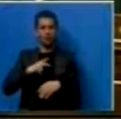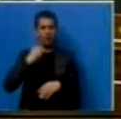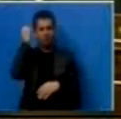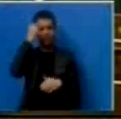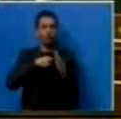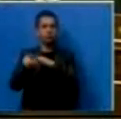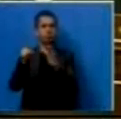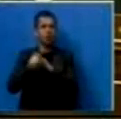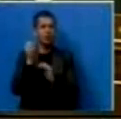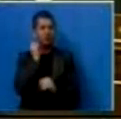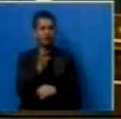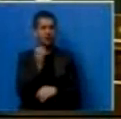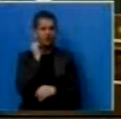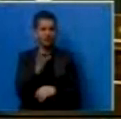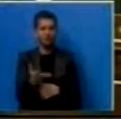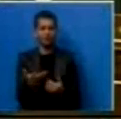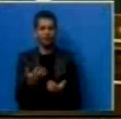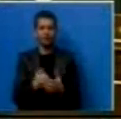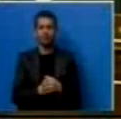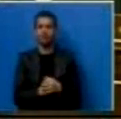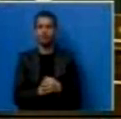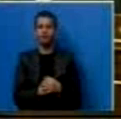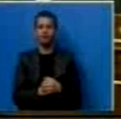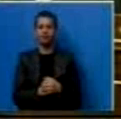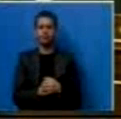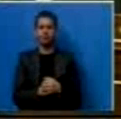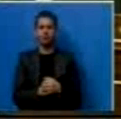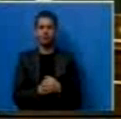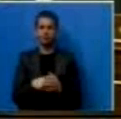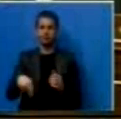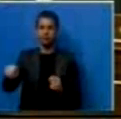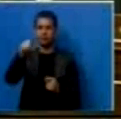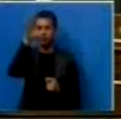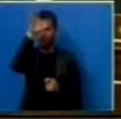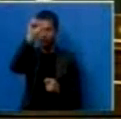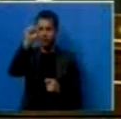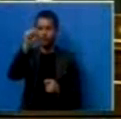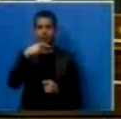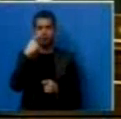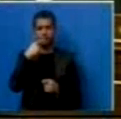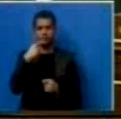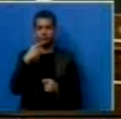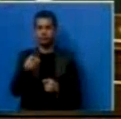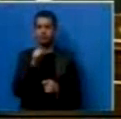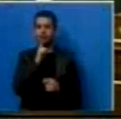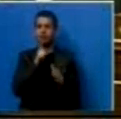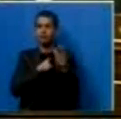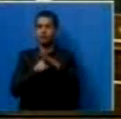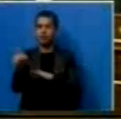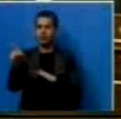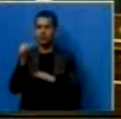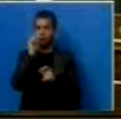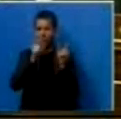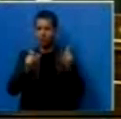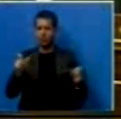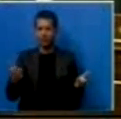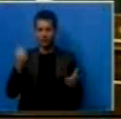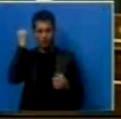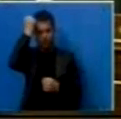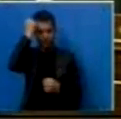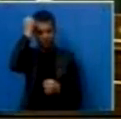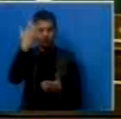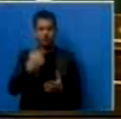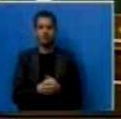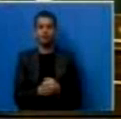më thonë, disa ambasador deklarohen se kjo është egzod i popullit